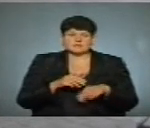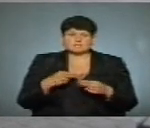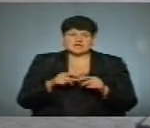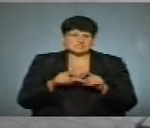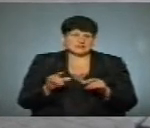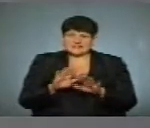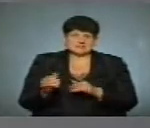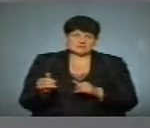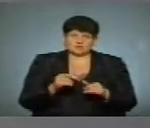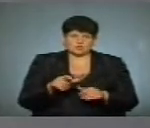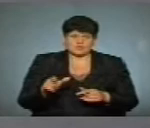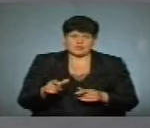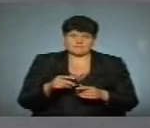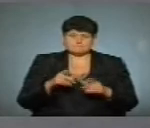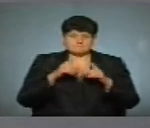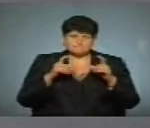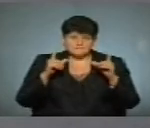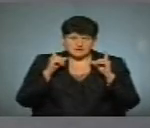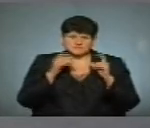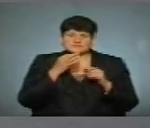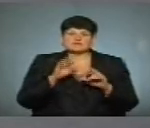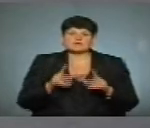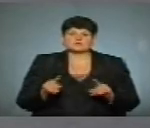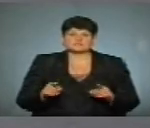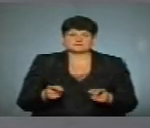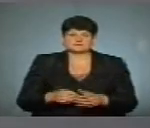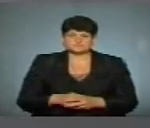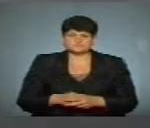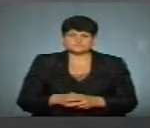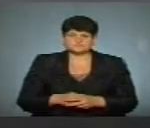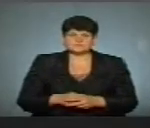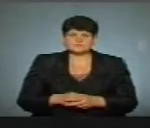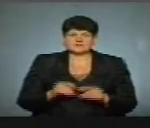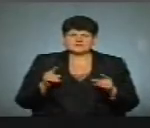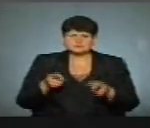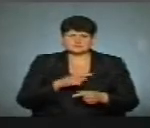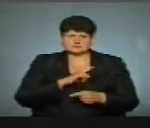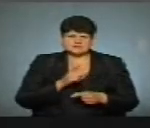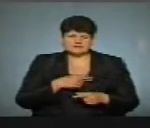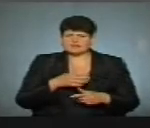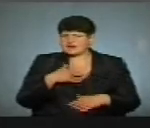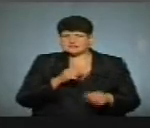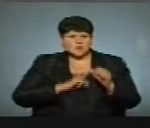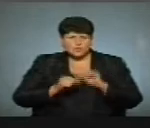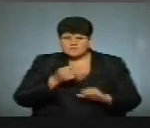забезпечують покупців масками. Павло Бузько розповів, як його затримували. Затримав силоміць, я не упирався,